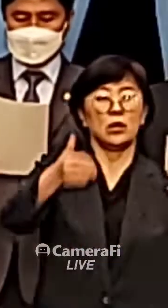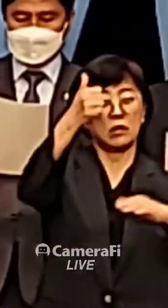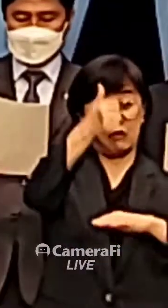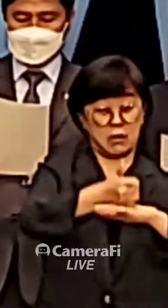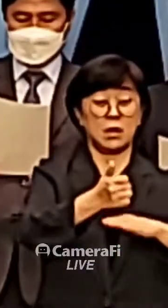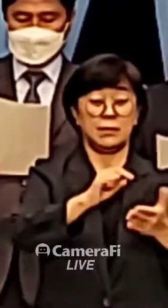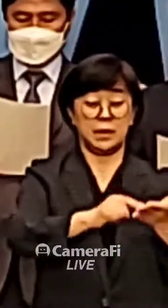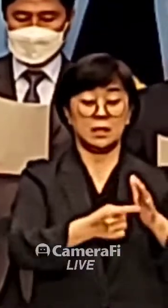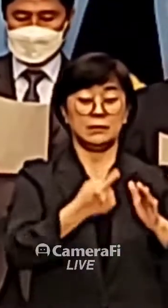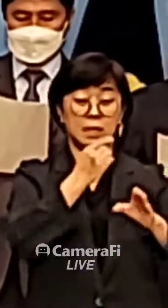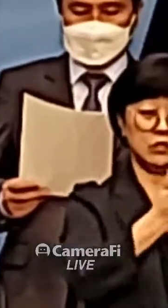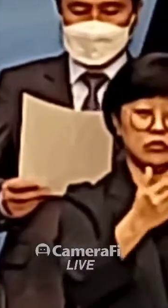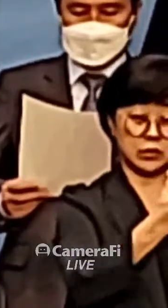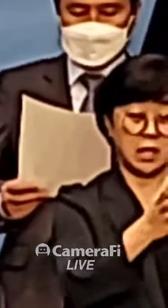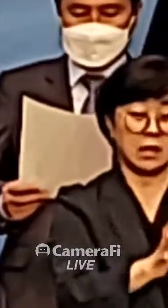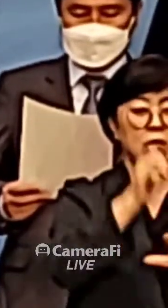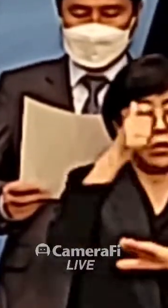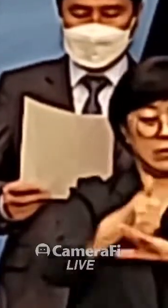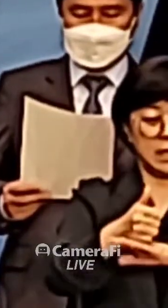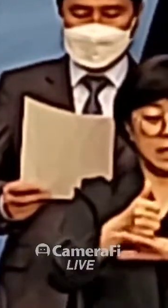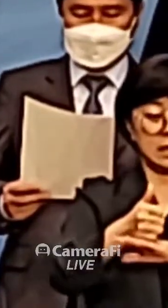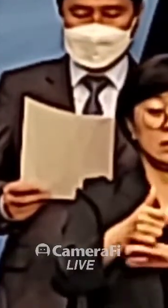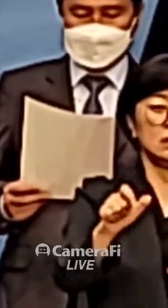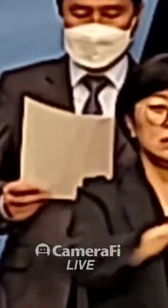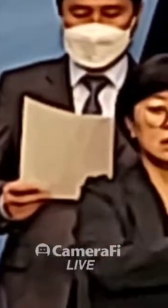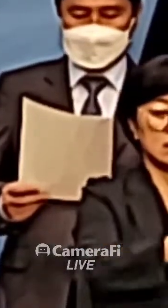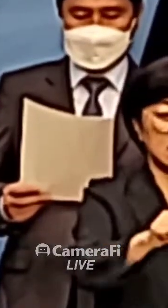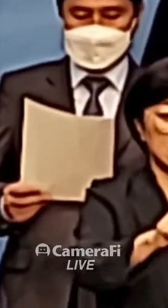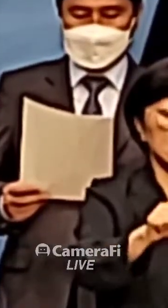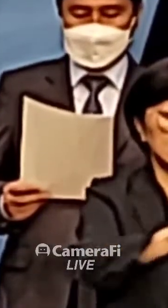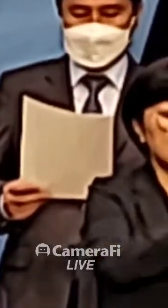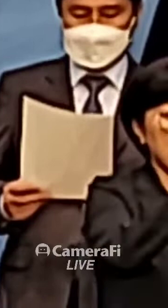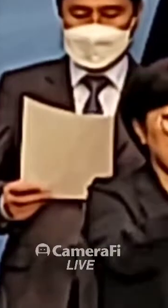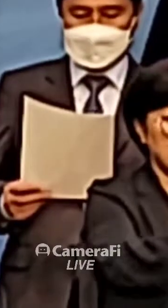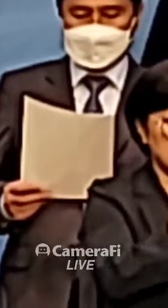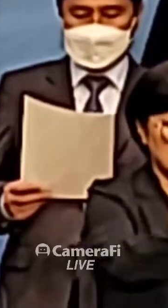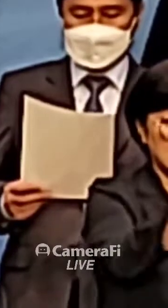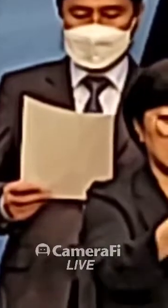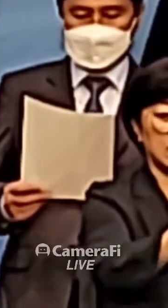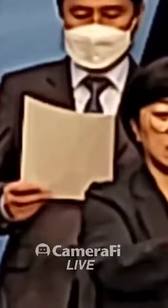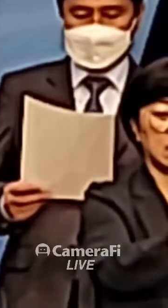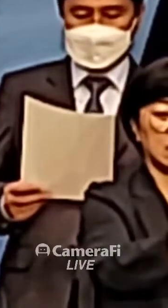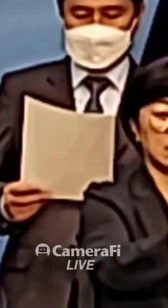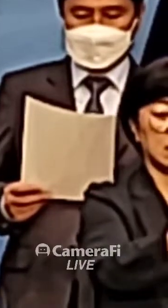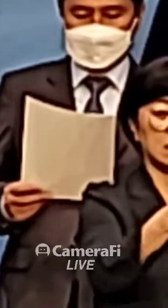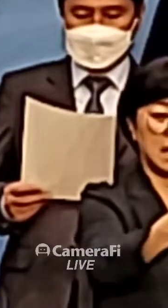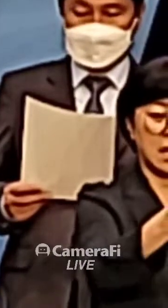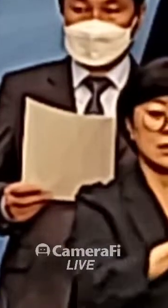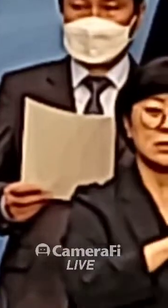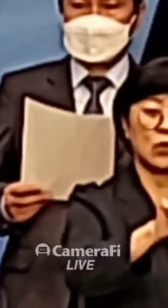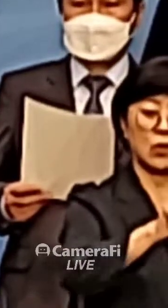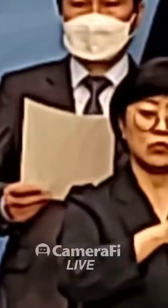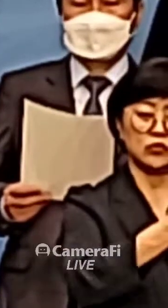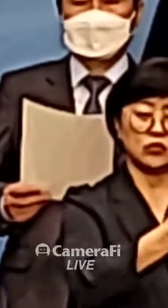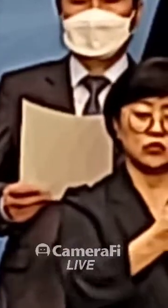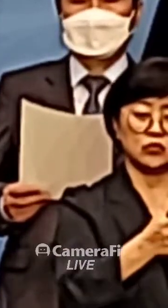결실이며 더불어민주당의 성과입니다. 특히 특별법 통과를 위해 당 지도부와